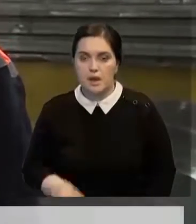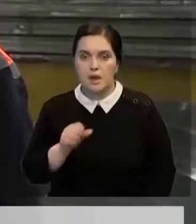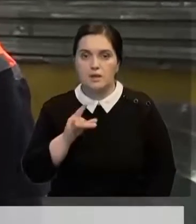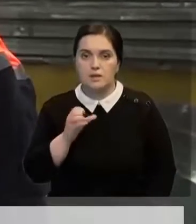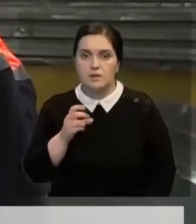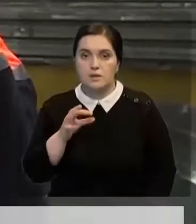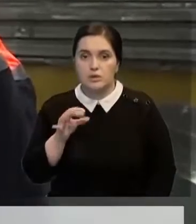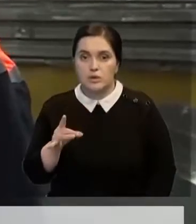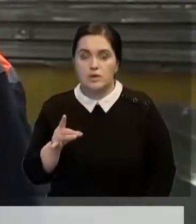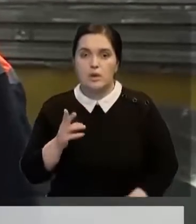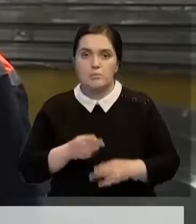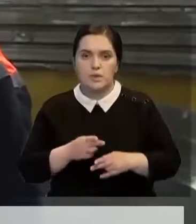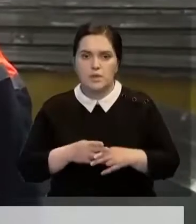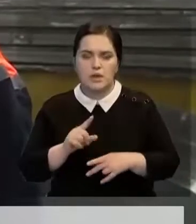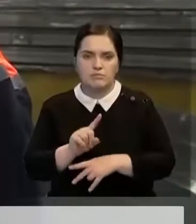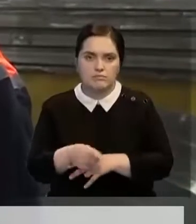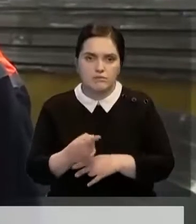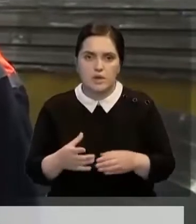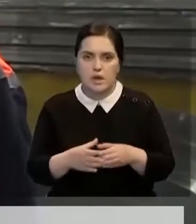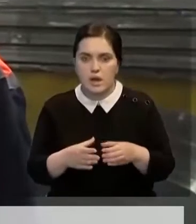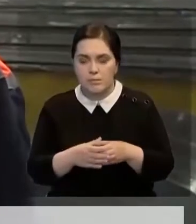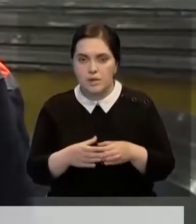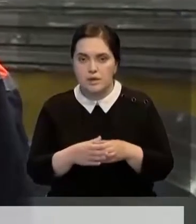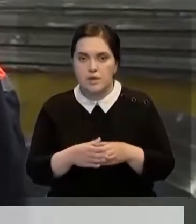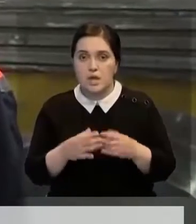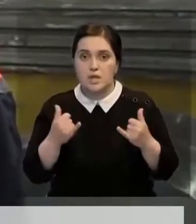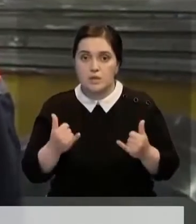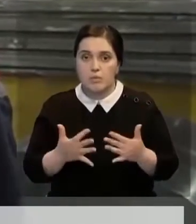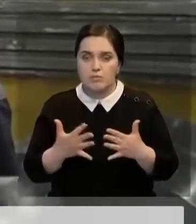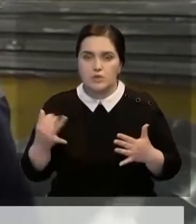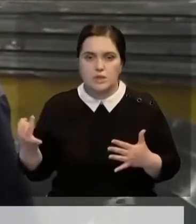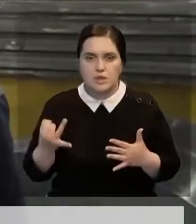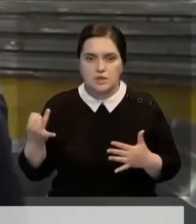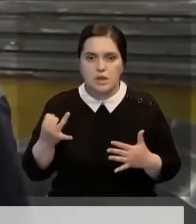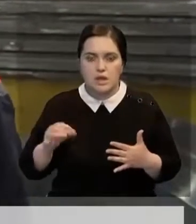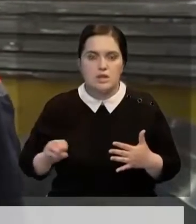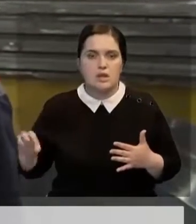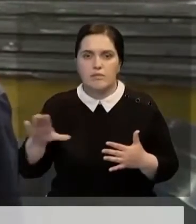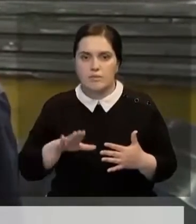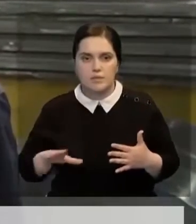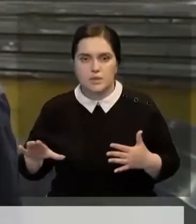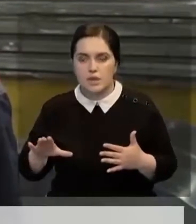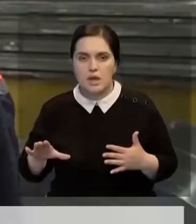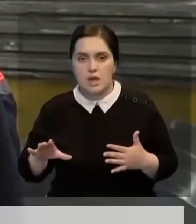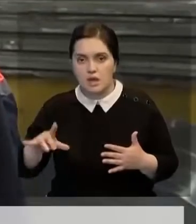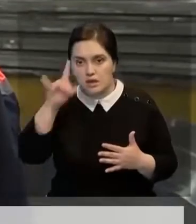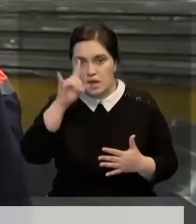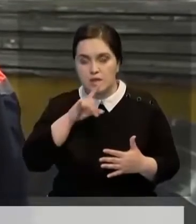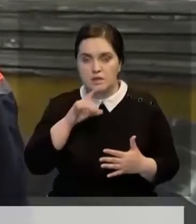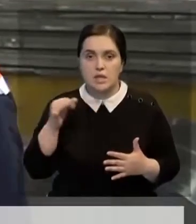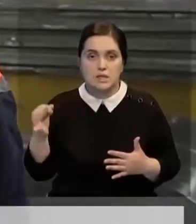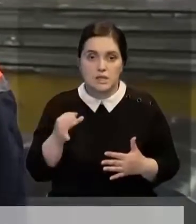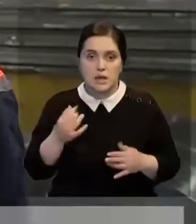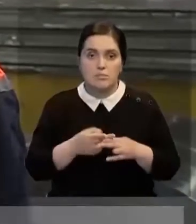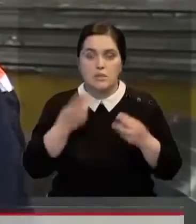ведущих компаний которая наверное сегодня больше заинтересована европейскими рынками А Казахстан заинтересован